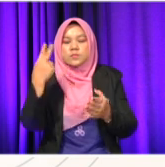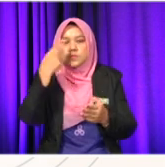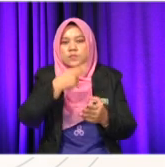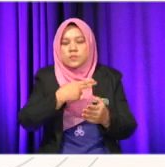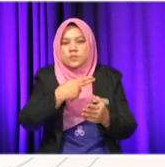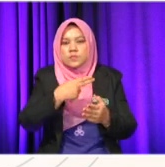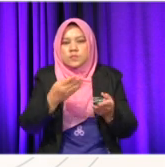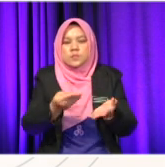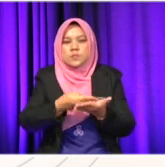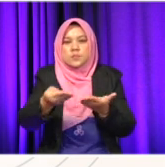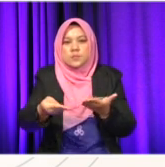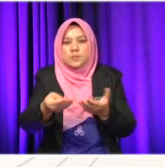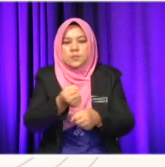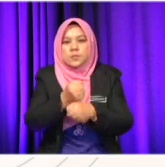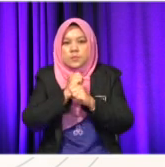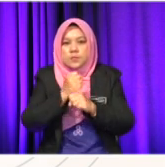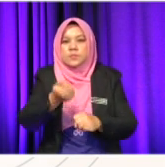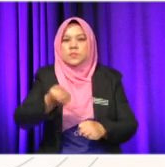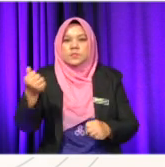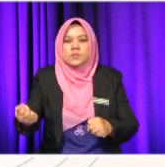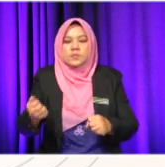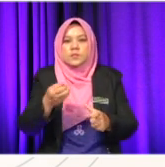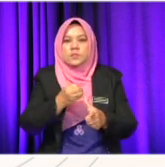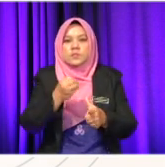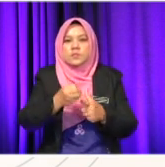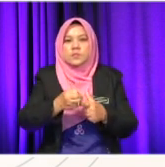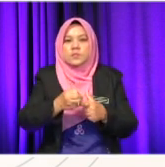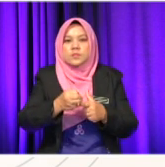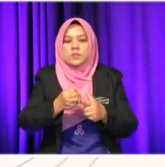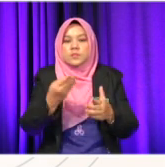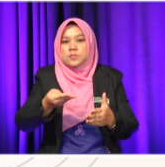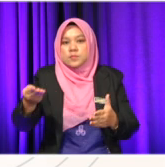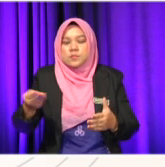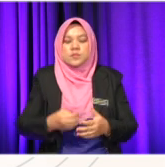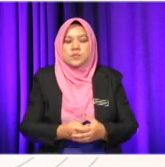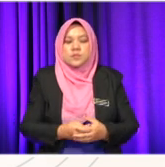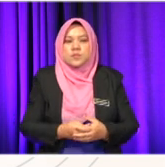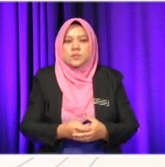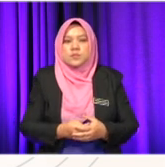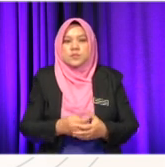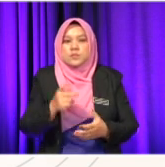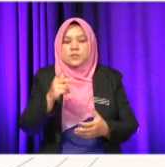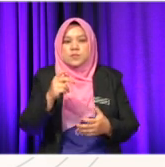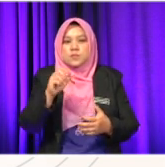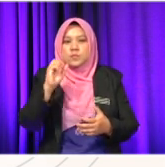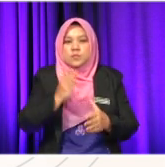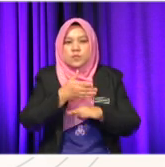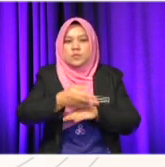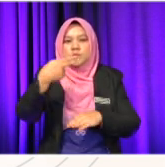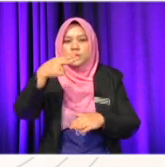pembelian atau penyewaan peralatan atau berisian Oke seterusnya adalah